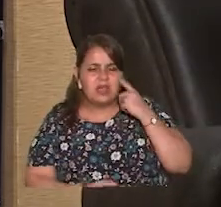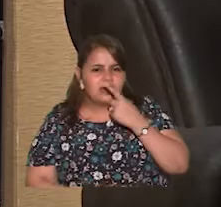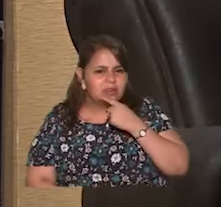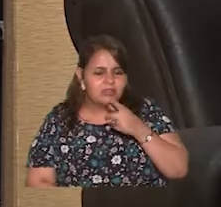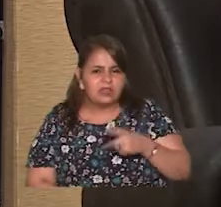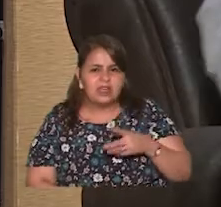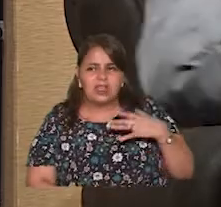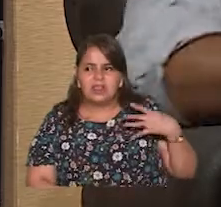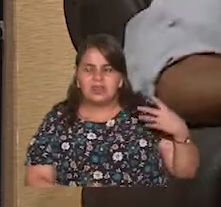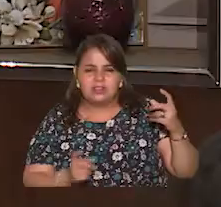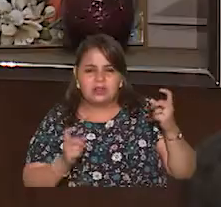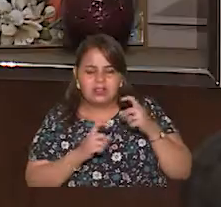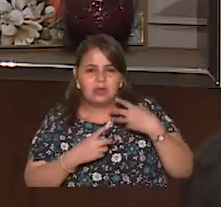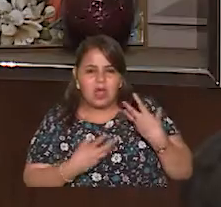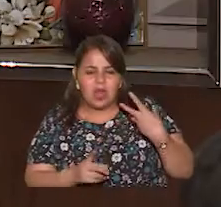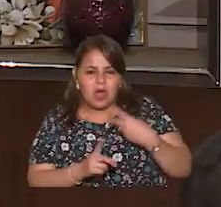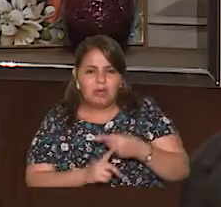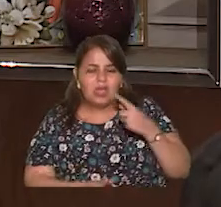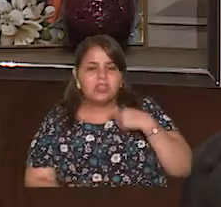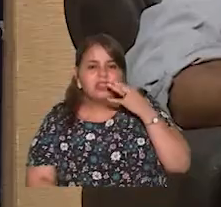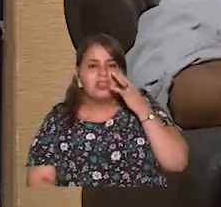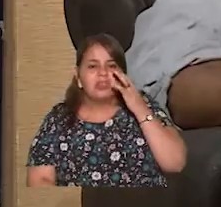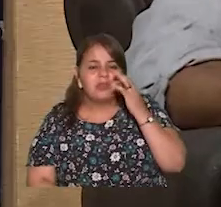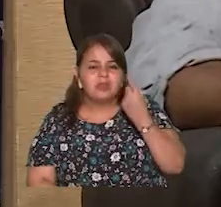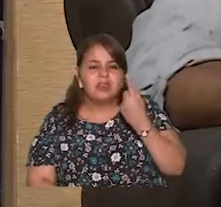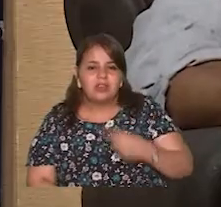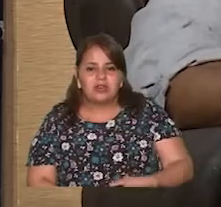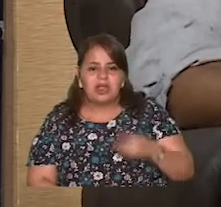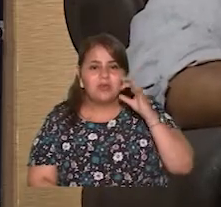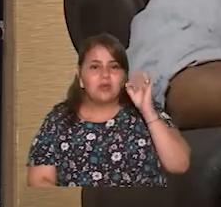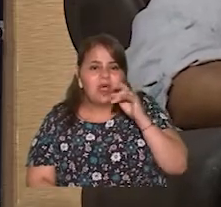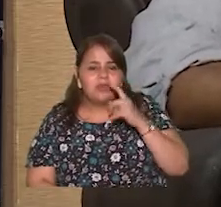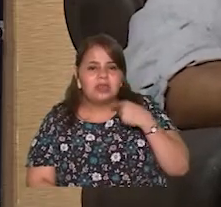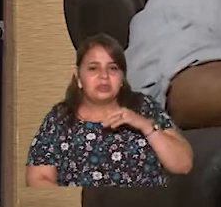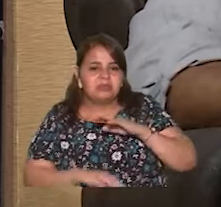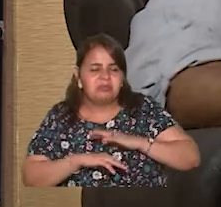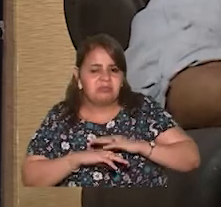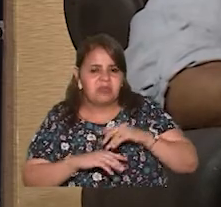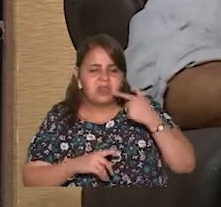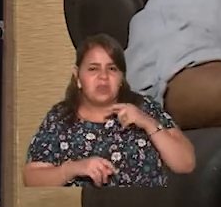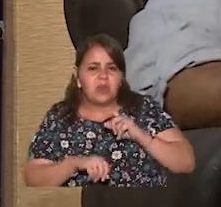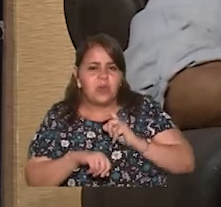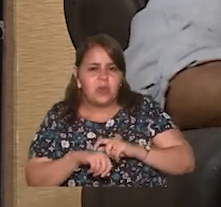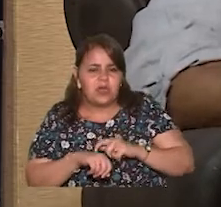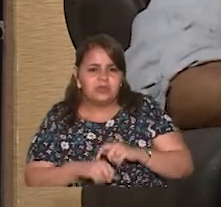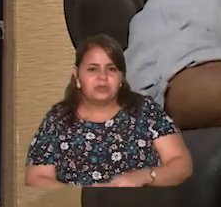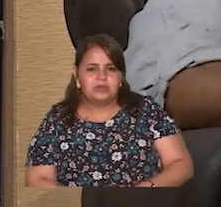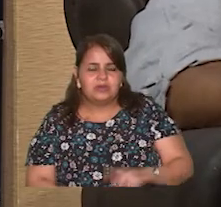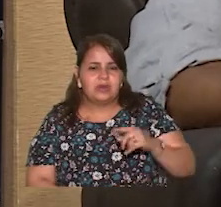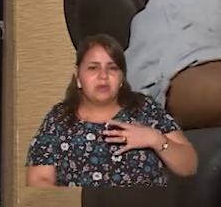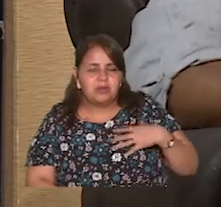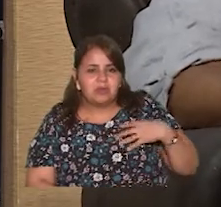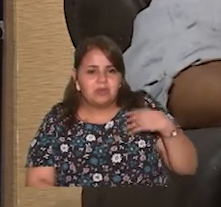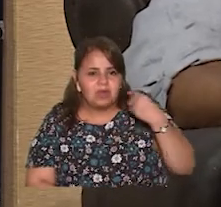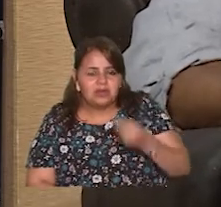يتعارض مع الحب. فاهمه ان ده الطبيعي. مش فاهمه ده الطبيعي. لازم يحترمك، لازم يحترم مواعيدك، لازم يقدر مشاعرك، لازم يبقى معطاء، لازم